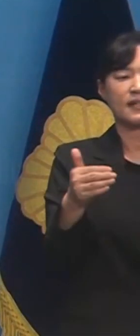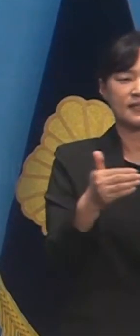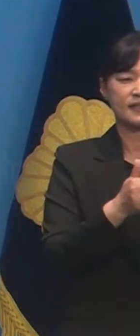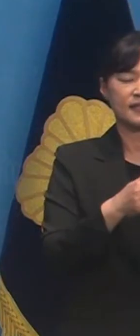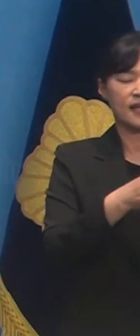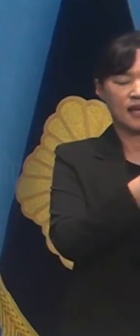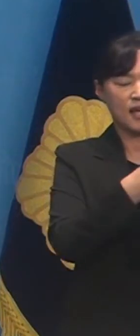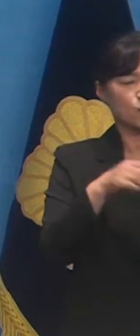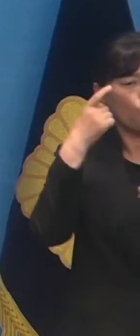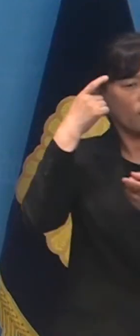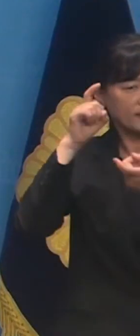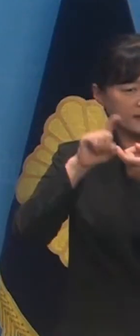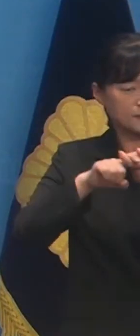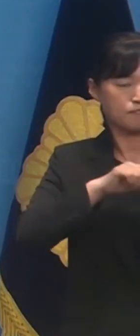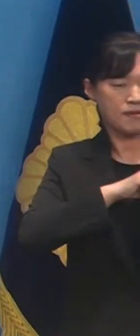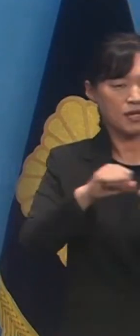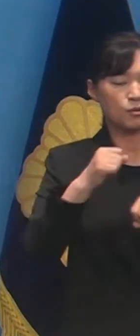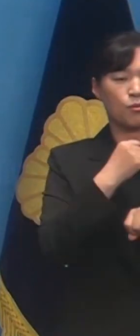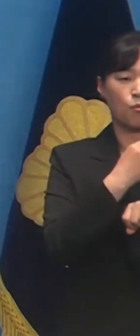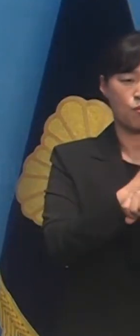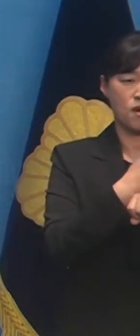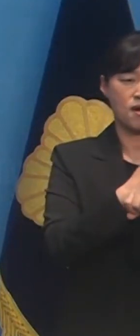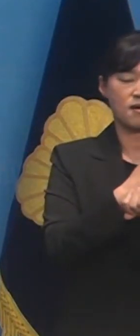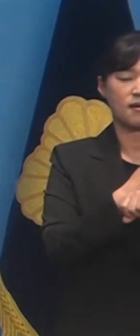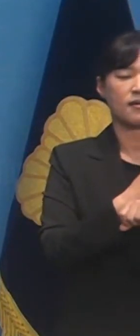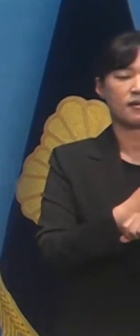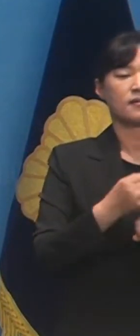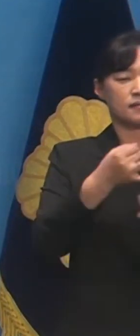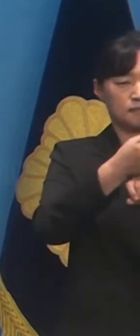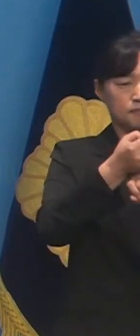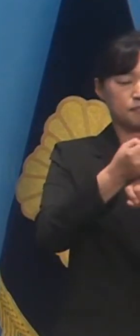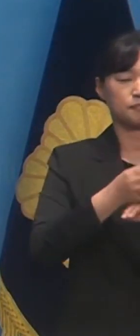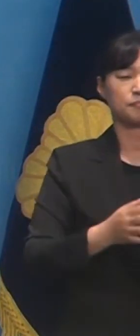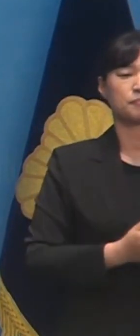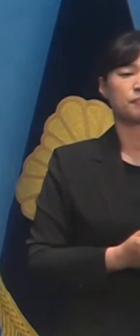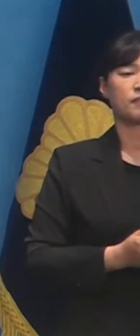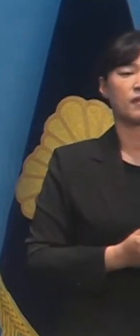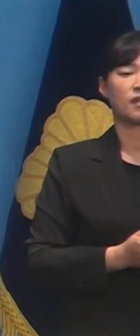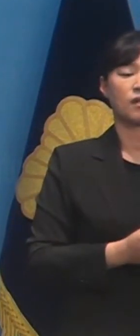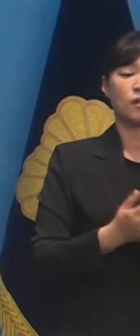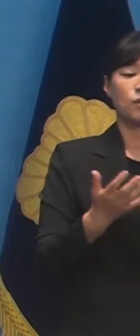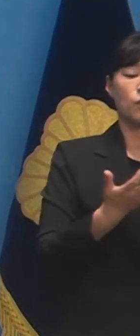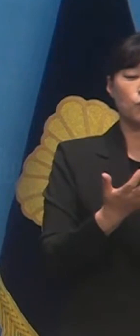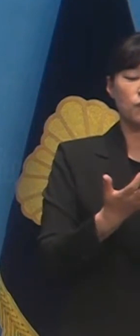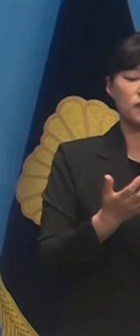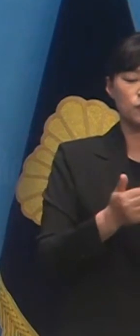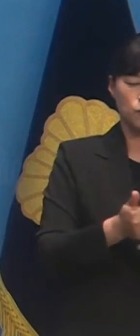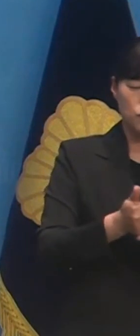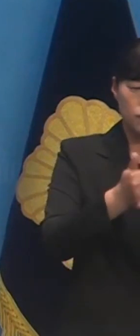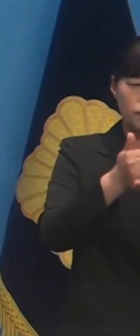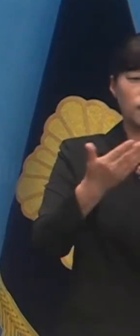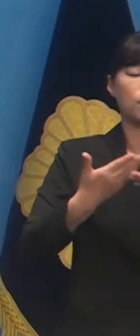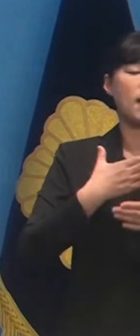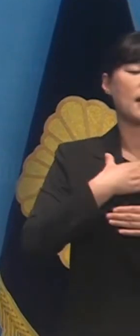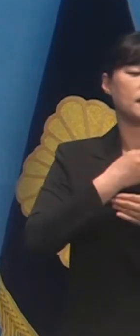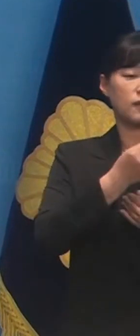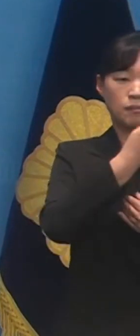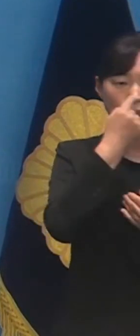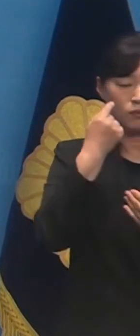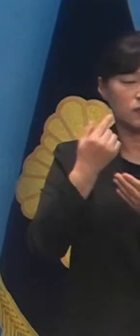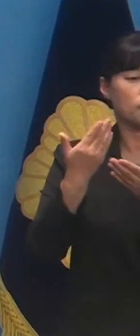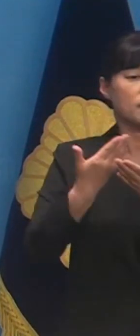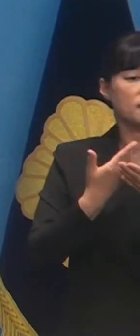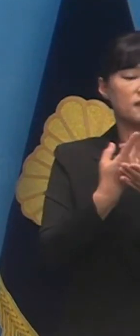지속적인 관심과 행동을 멈추지 않을 것이다. 노동이 존중받고 안전이 보장되는 사회를